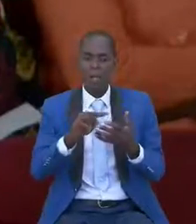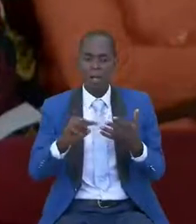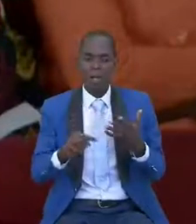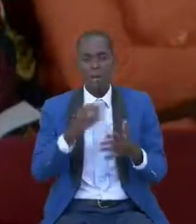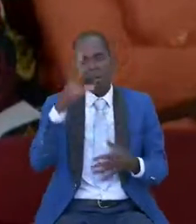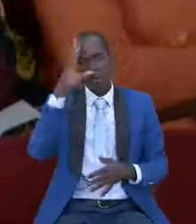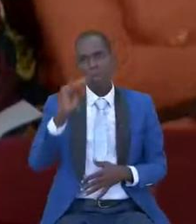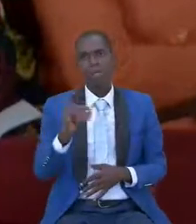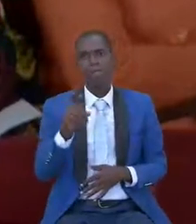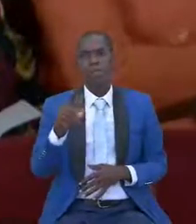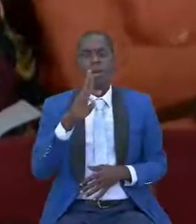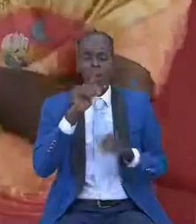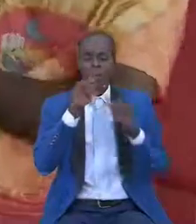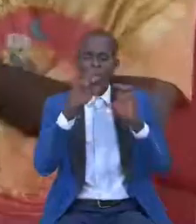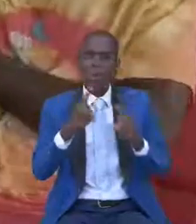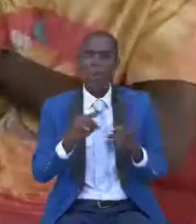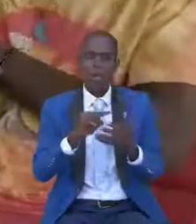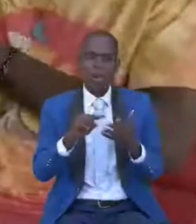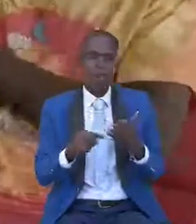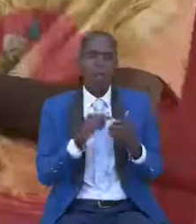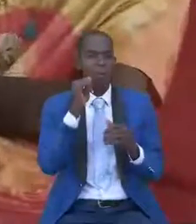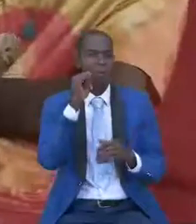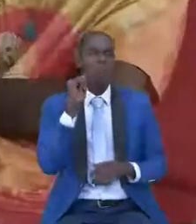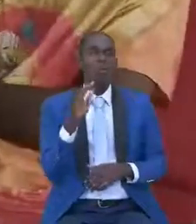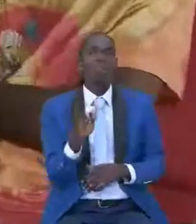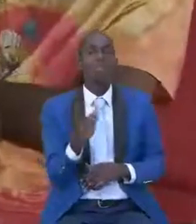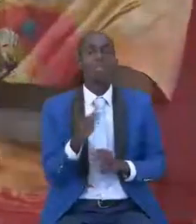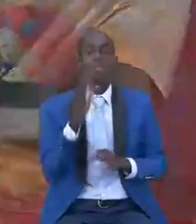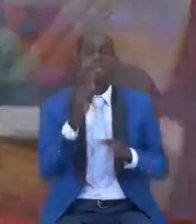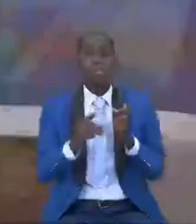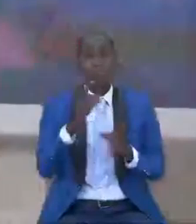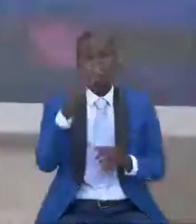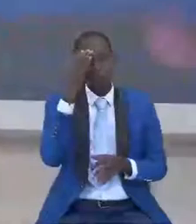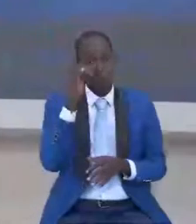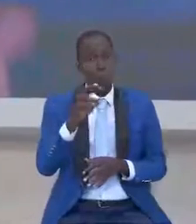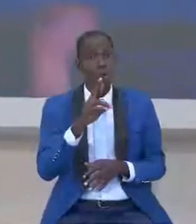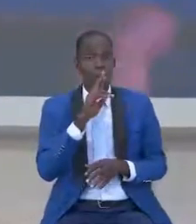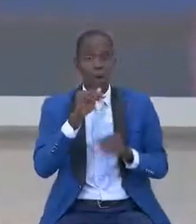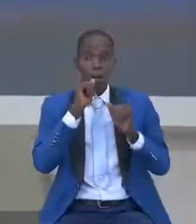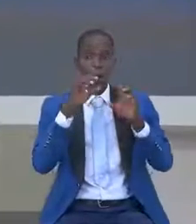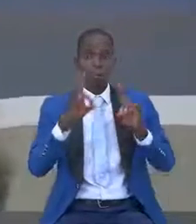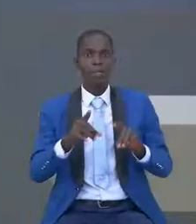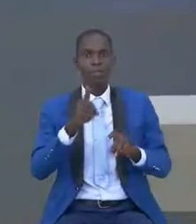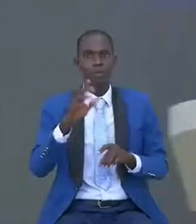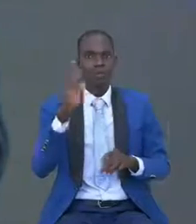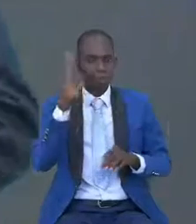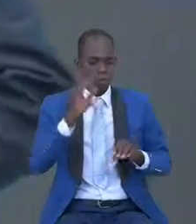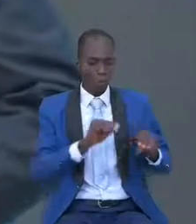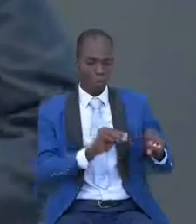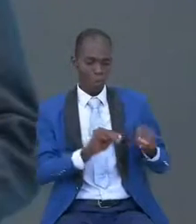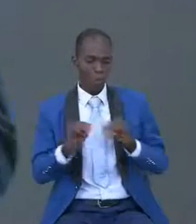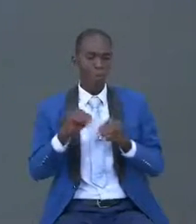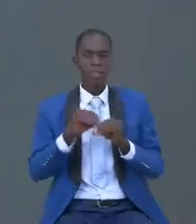es béni parmi les femmes. Vous savez, si tu sais que tu es béni, tu dois te comporter de cette manière. Si tu te